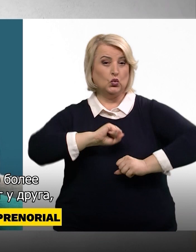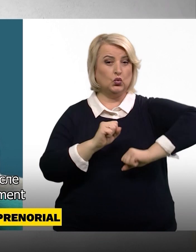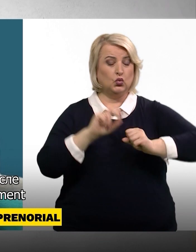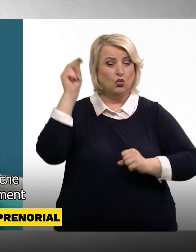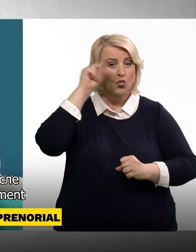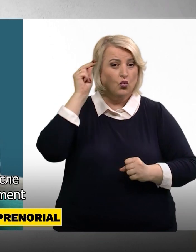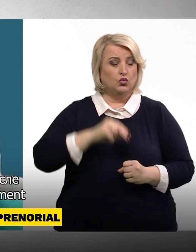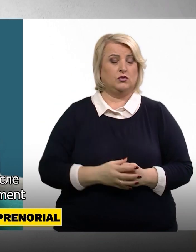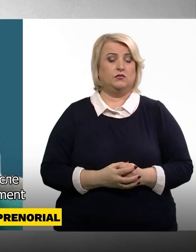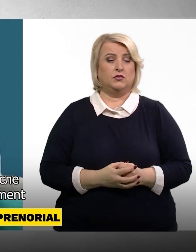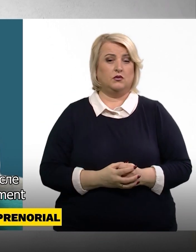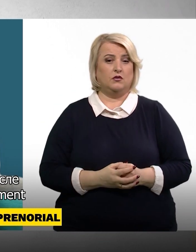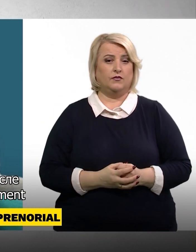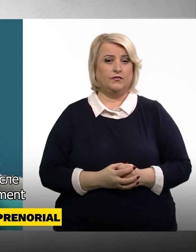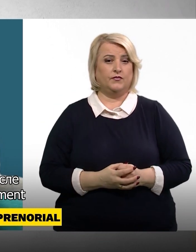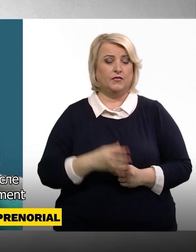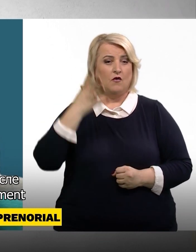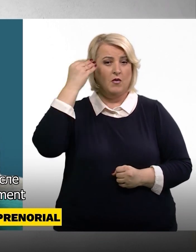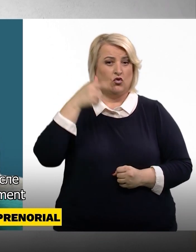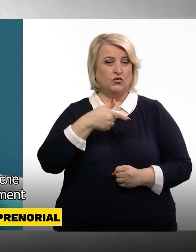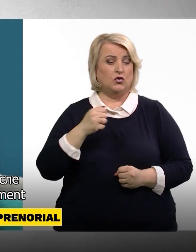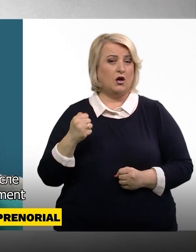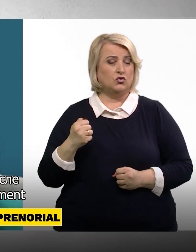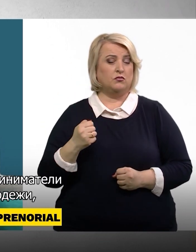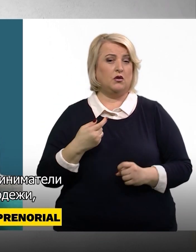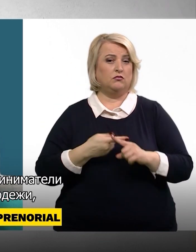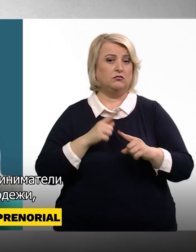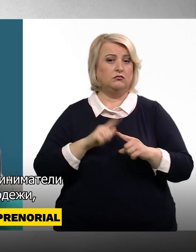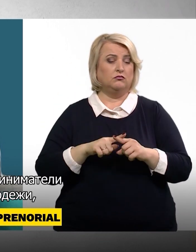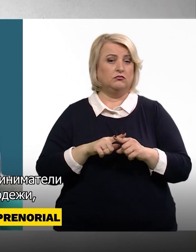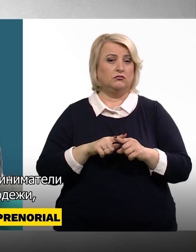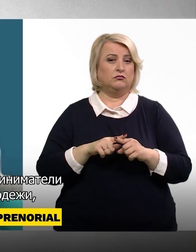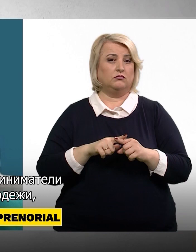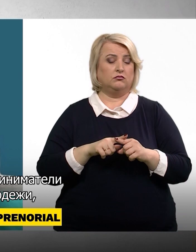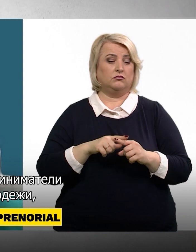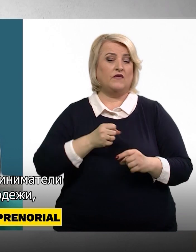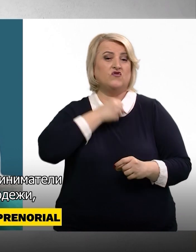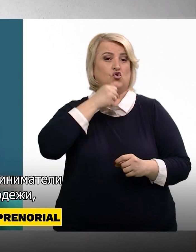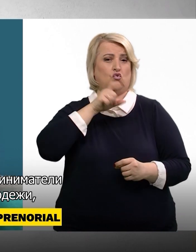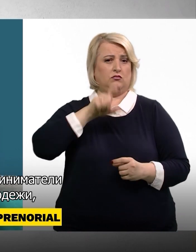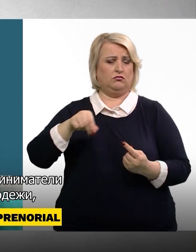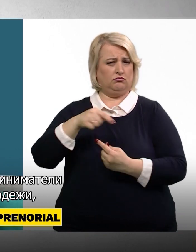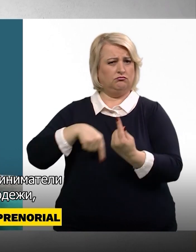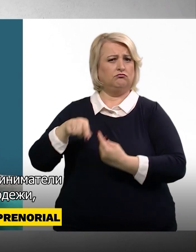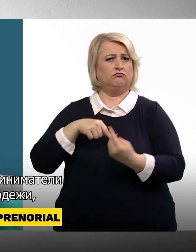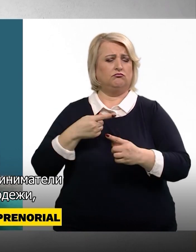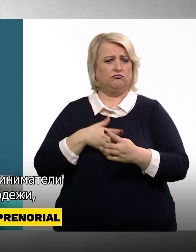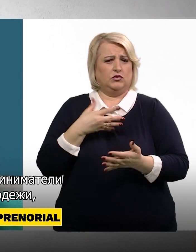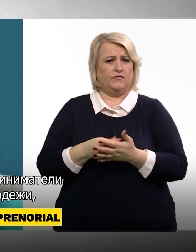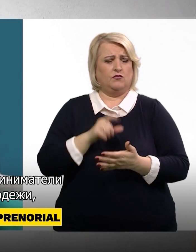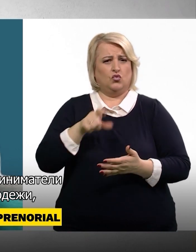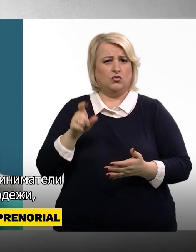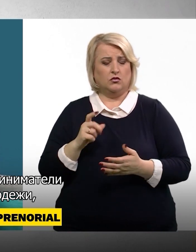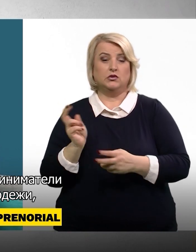alții, motiv pentru care inclusiv în Moldova, Junior Achievement practică antreprenorii maturi, aliniați cu piața,